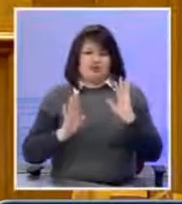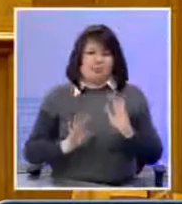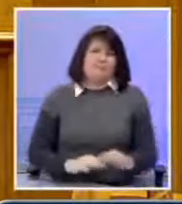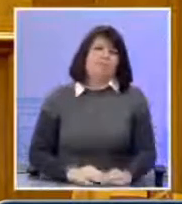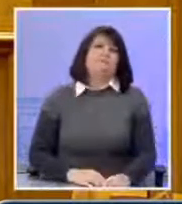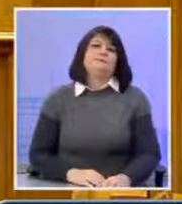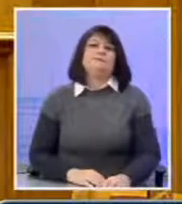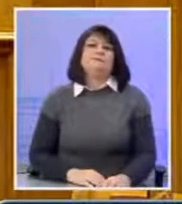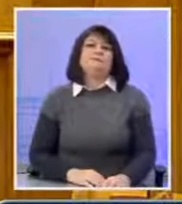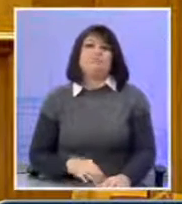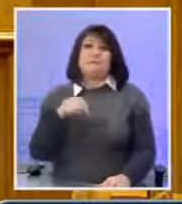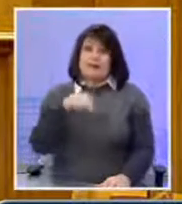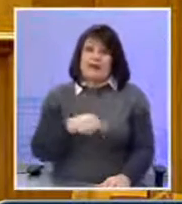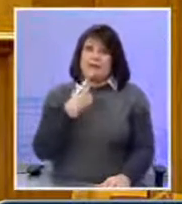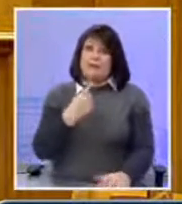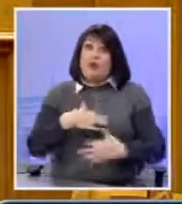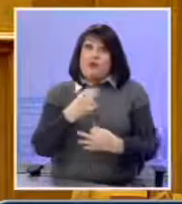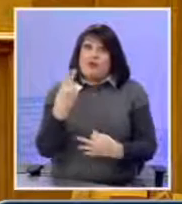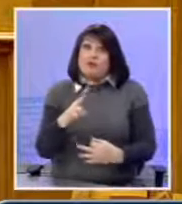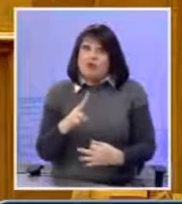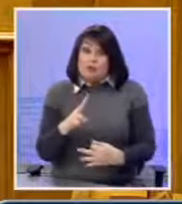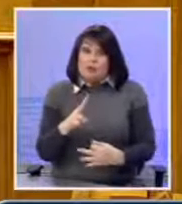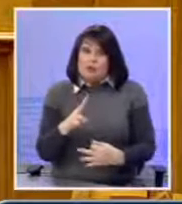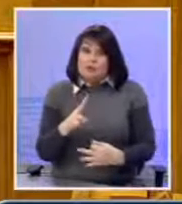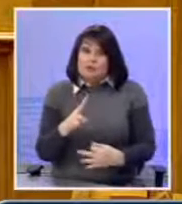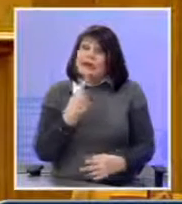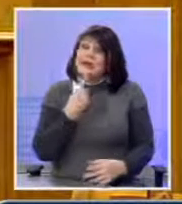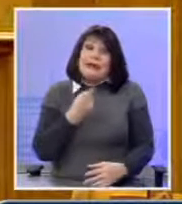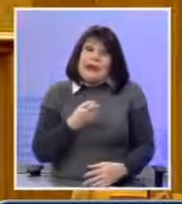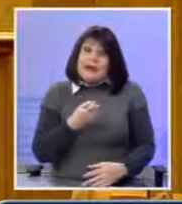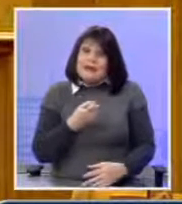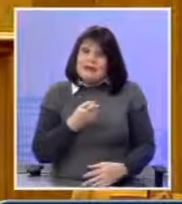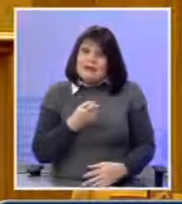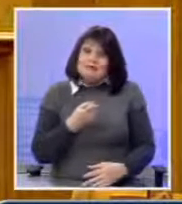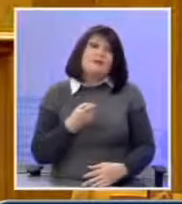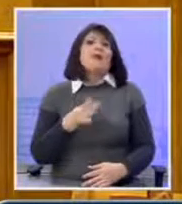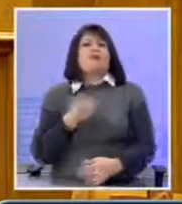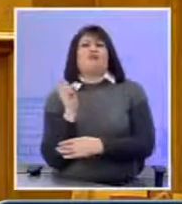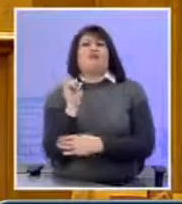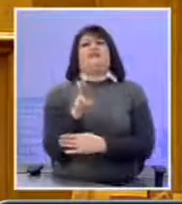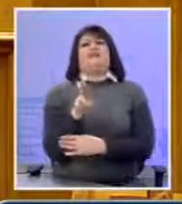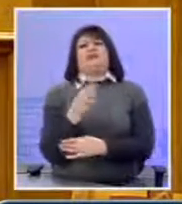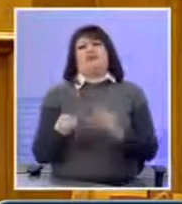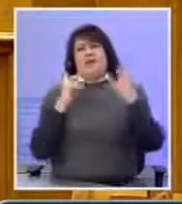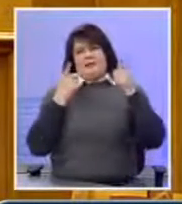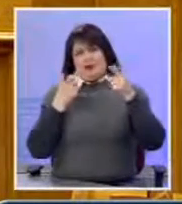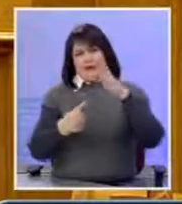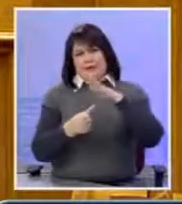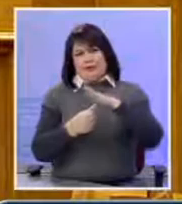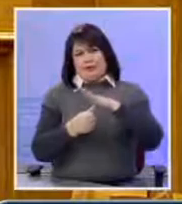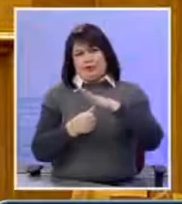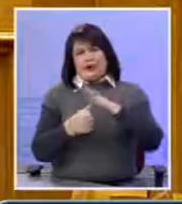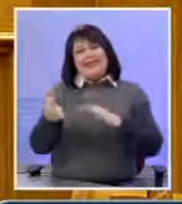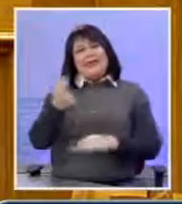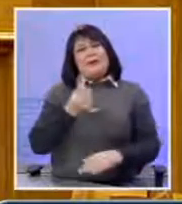δήλωση εκπροσώπου σας, ο οποίος διεκδικεί την αρχηγία της Νέας Δημοκρατίας. Δεν θα διαβάσω τη δήλωση τι λέει κάποιος